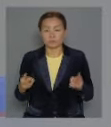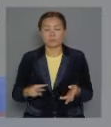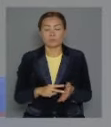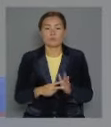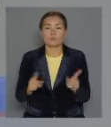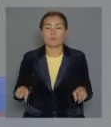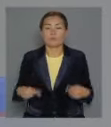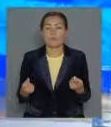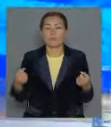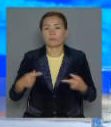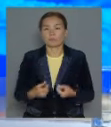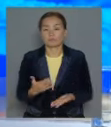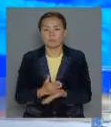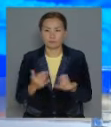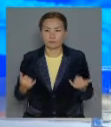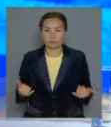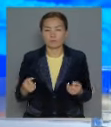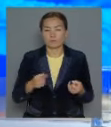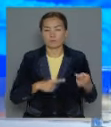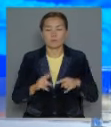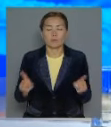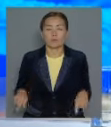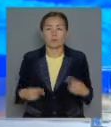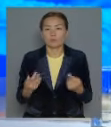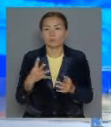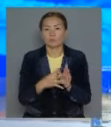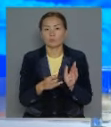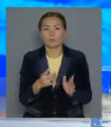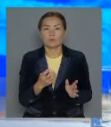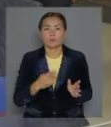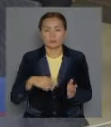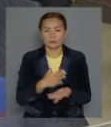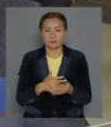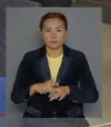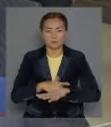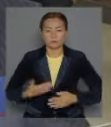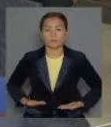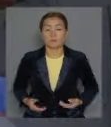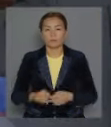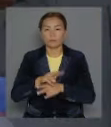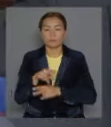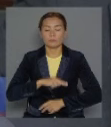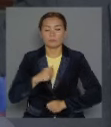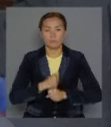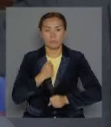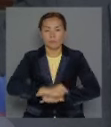даму жоспарына сәйкес, қазіргі уақытта бизнесті дамытуға 900 миллиард теңге, халықты тұрғын үймен қамтамасыз ету